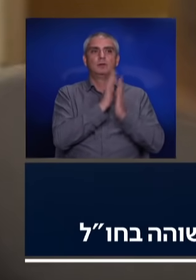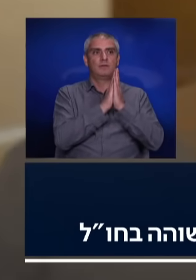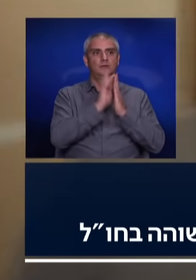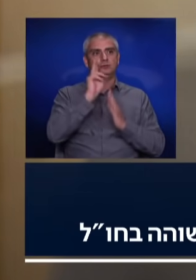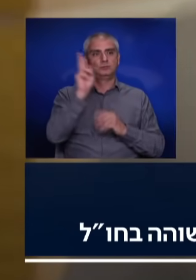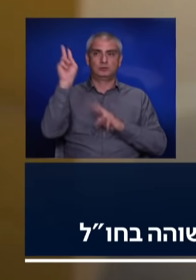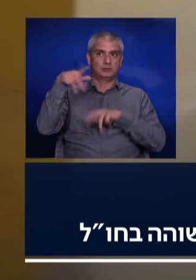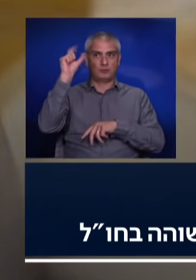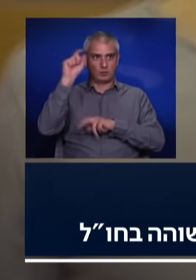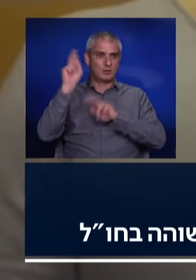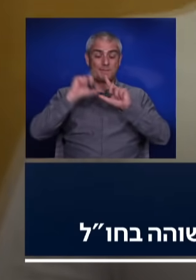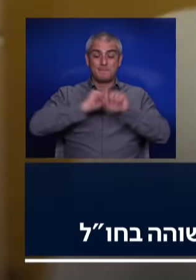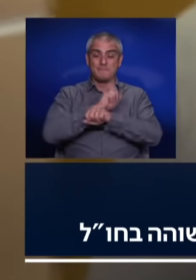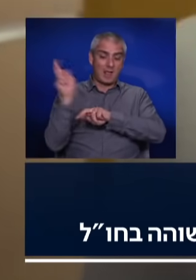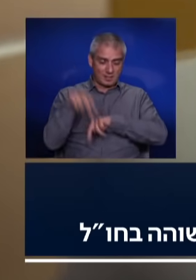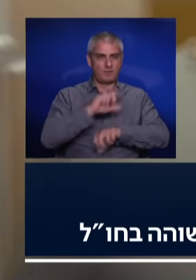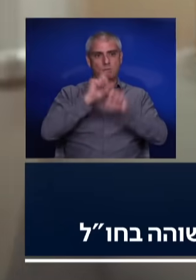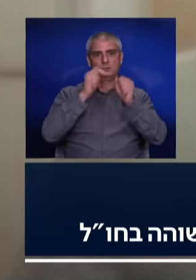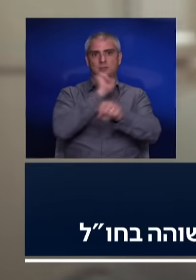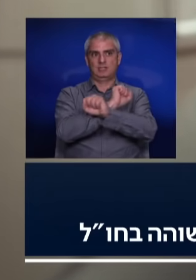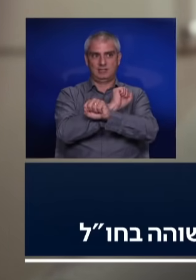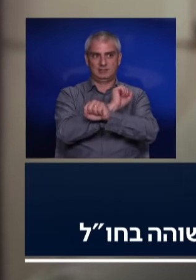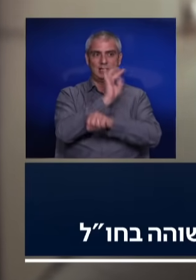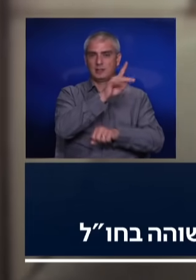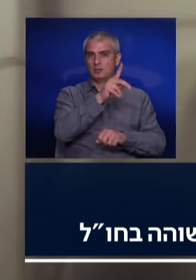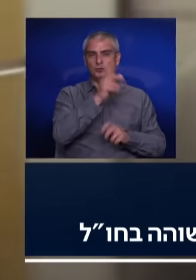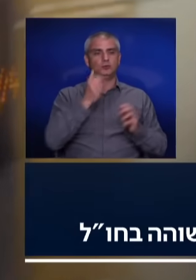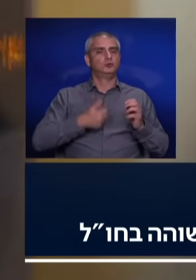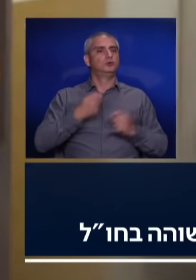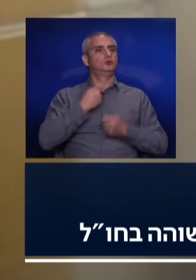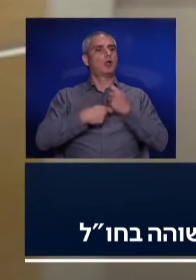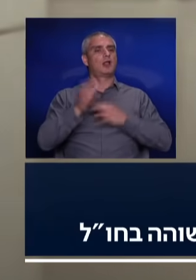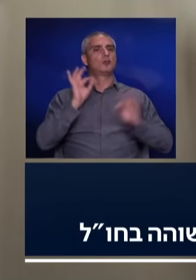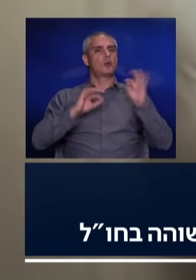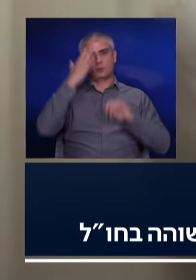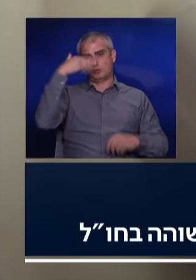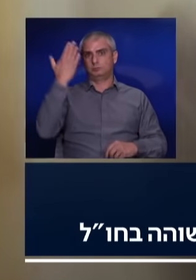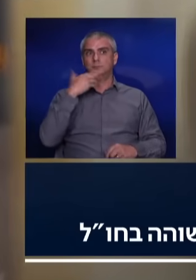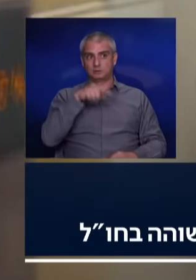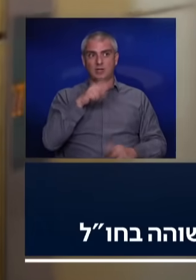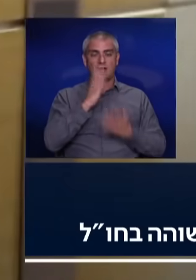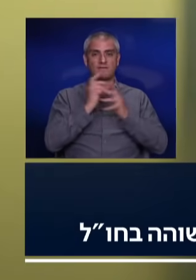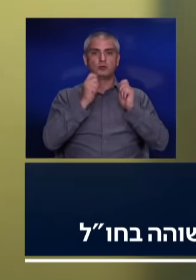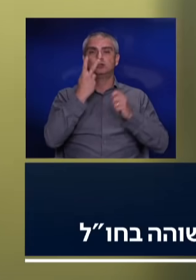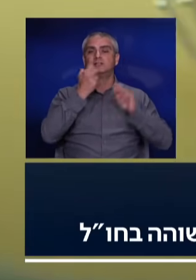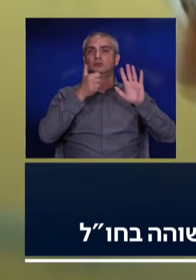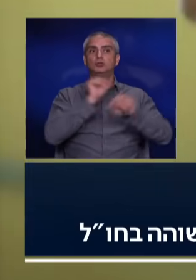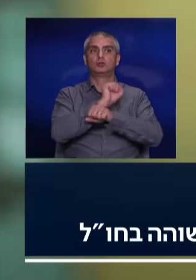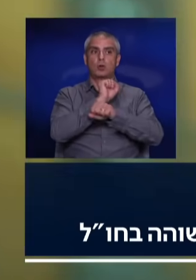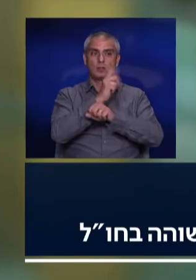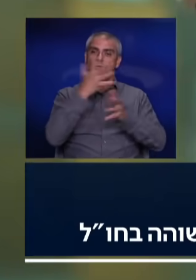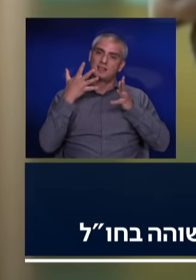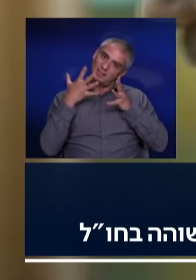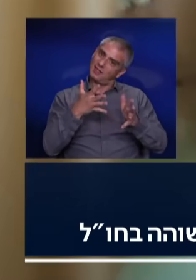מטורקיה וייעצר מיד עם הגעתו. נגד אביטל, מסוכני הדוגמניות הבכירים בישראל, הוגשו עד כה 26 תלונות על